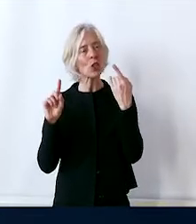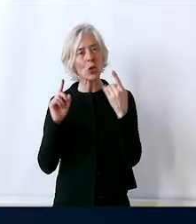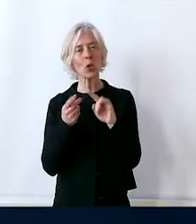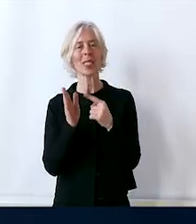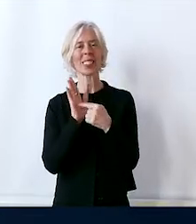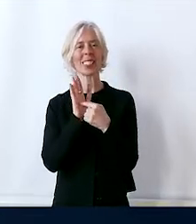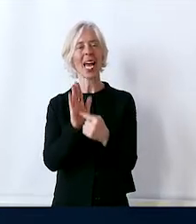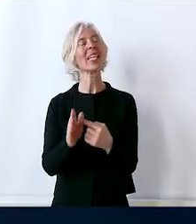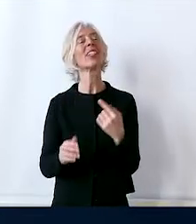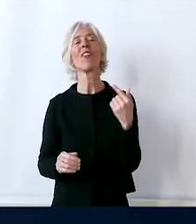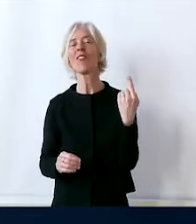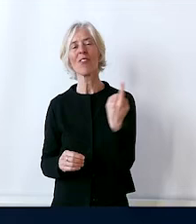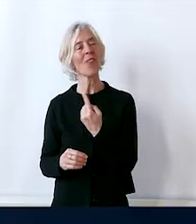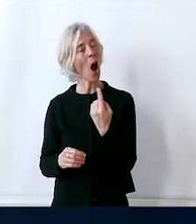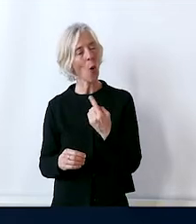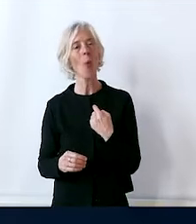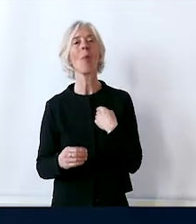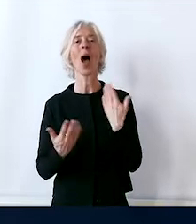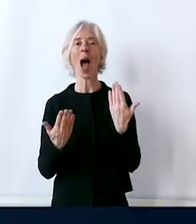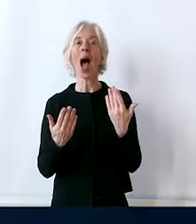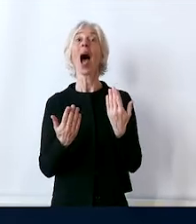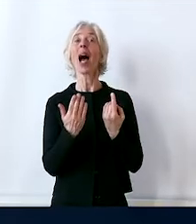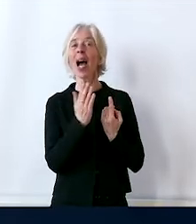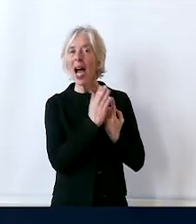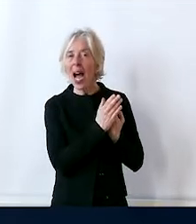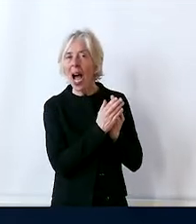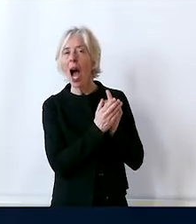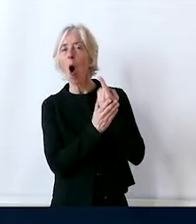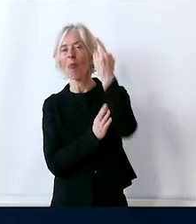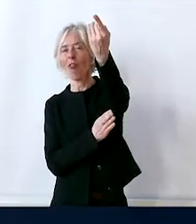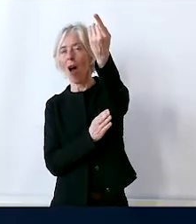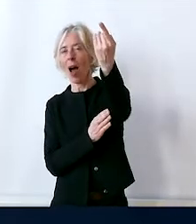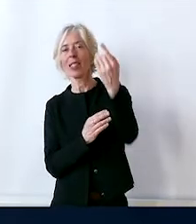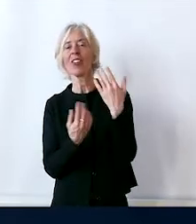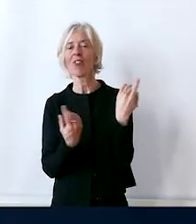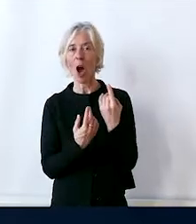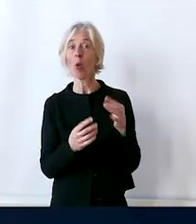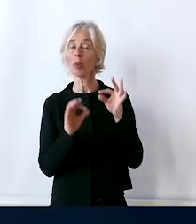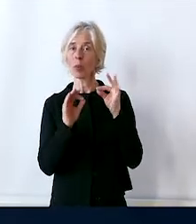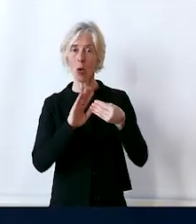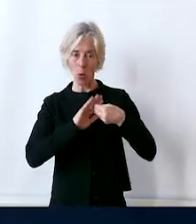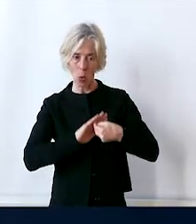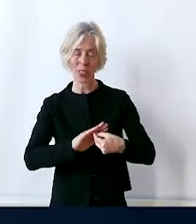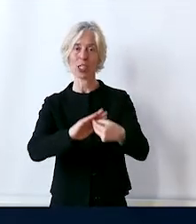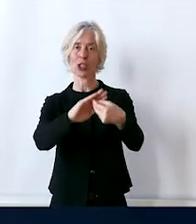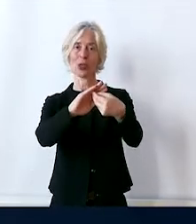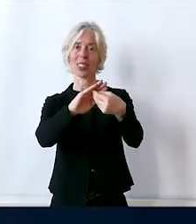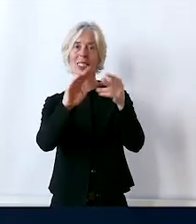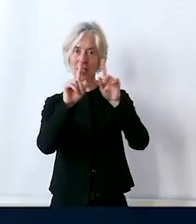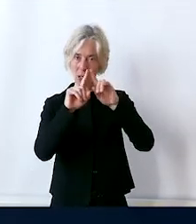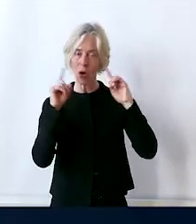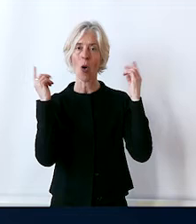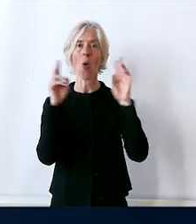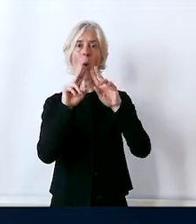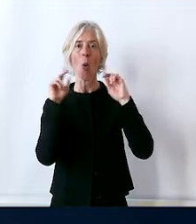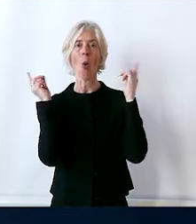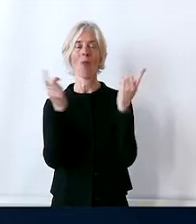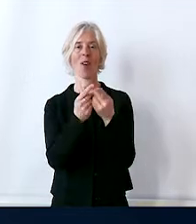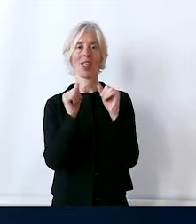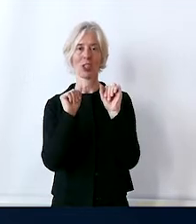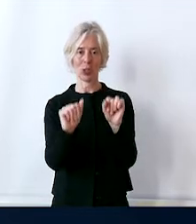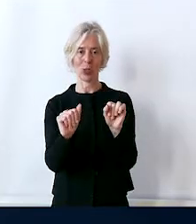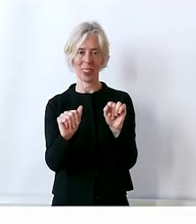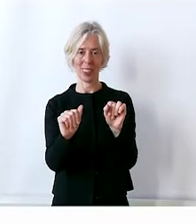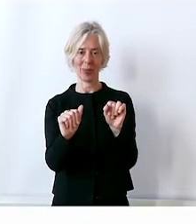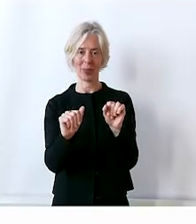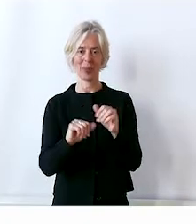zwei Dimensionen die Raumfahrt, vor allem unter dem Dach von RFA und MTA,